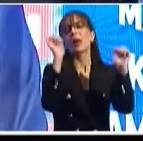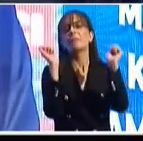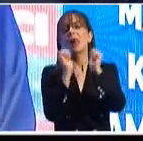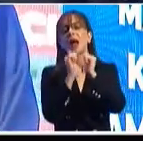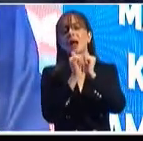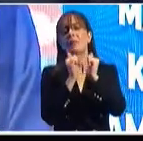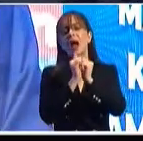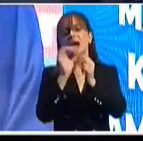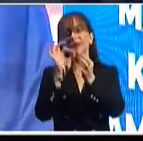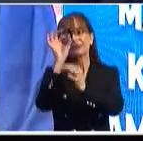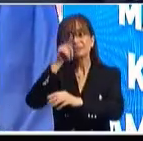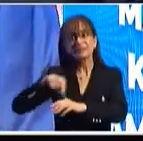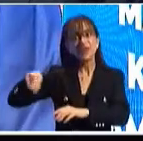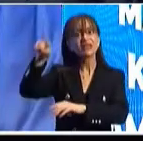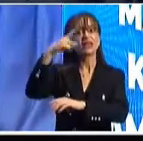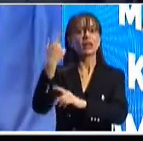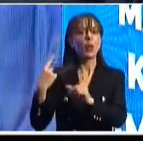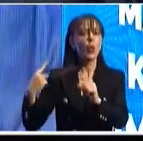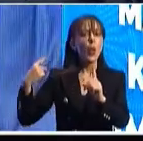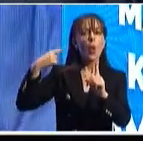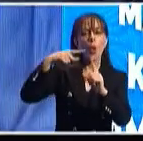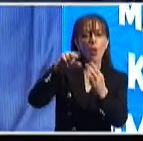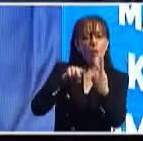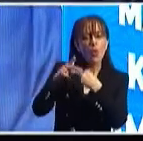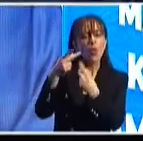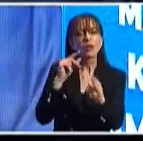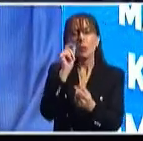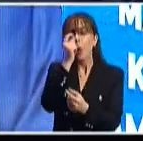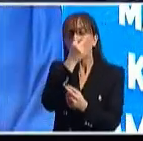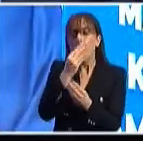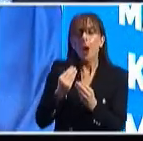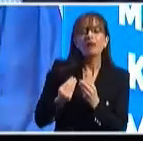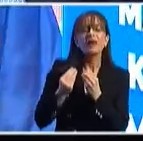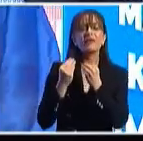ulaşımlarını bu manada imkan verecek bir hat.